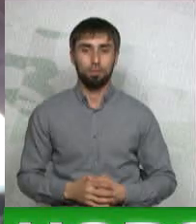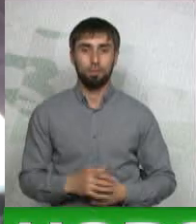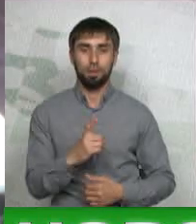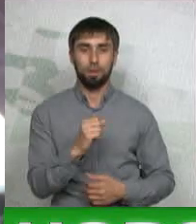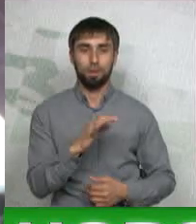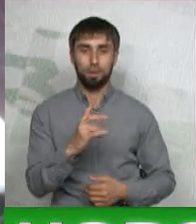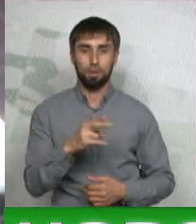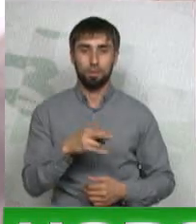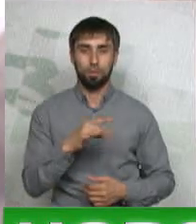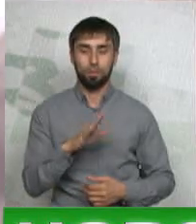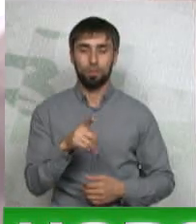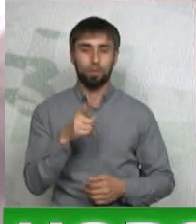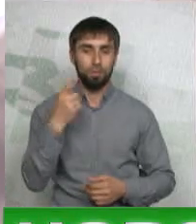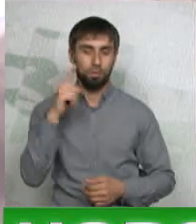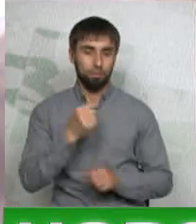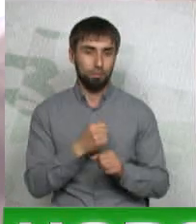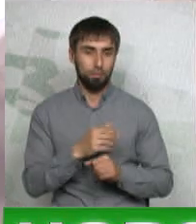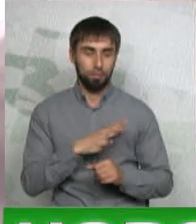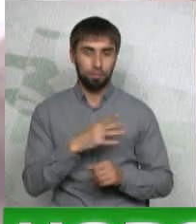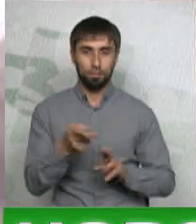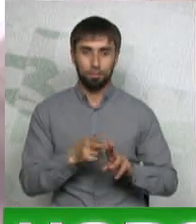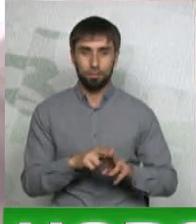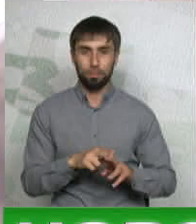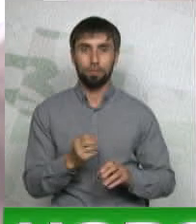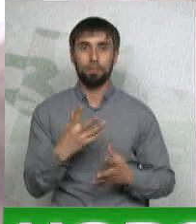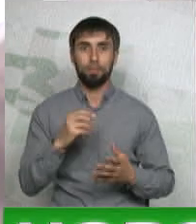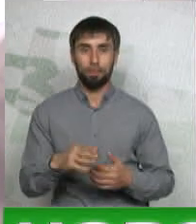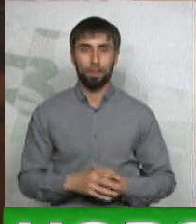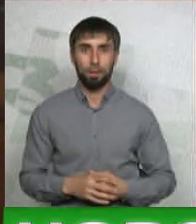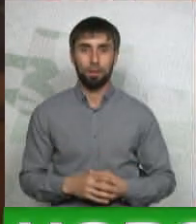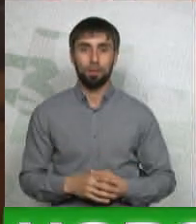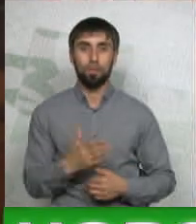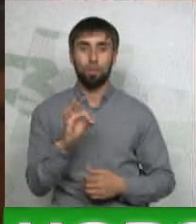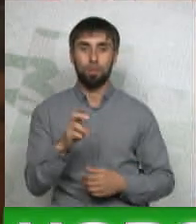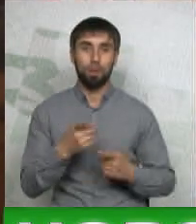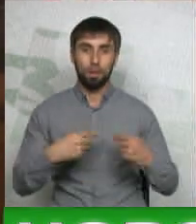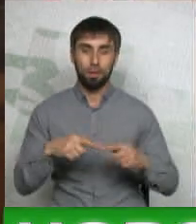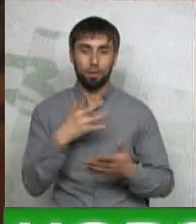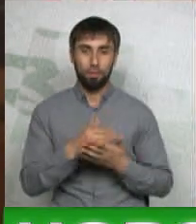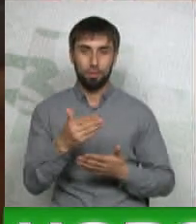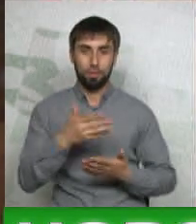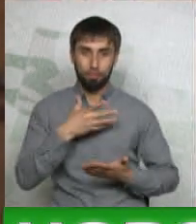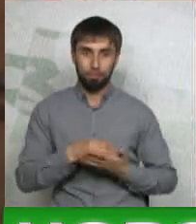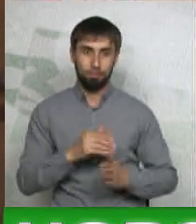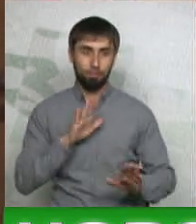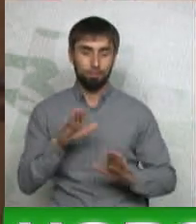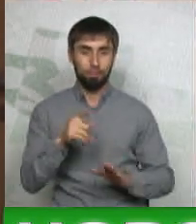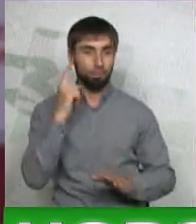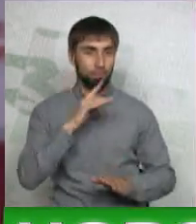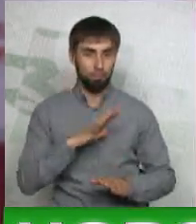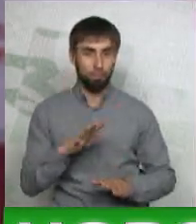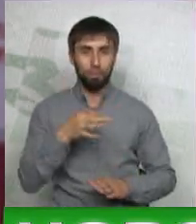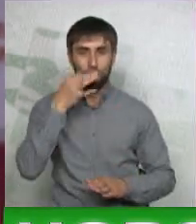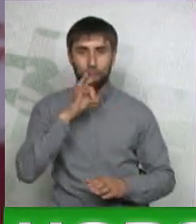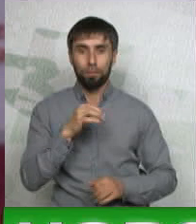Хасан Даурбеков увлекся декоративно-прикладным искусством несколько лет назад. Об организации своей персональной выставки даже не думал.